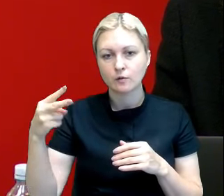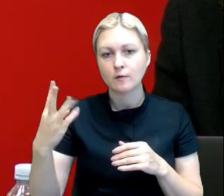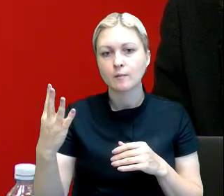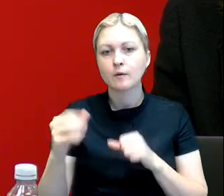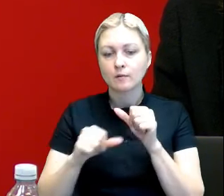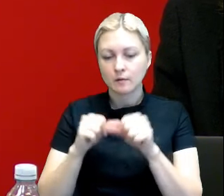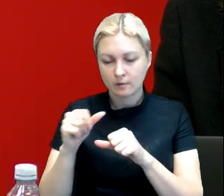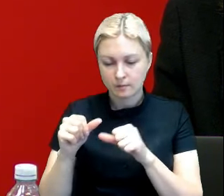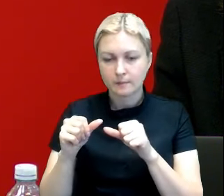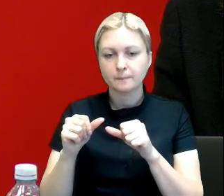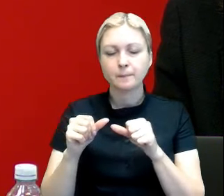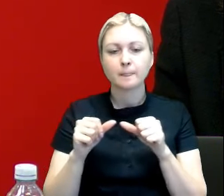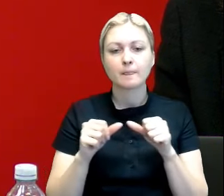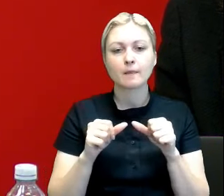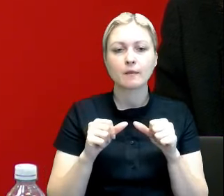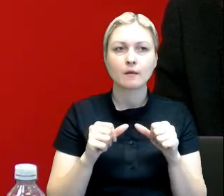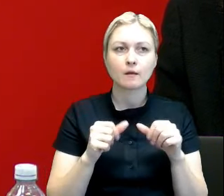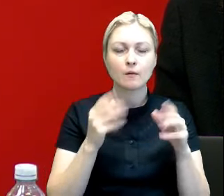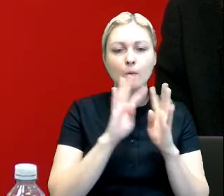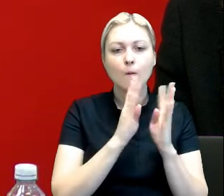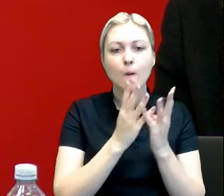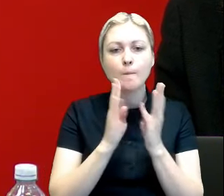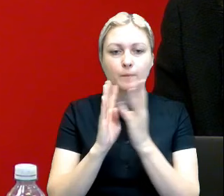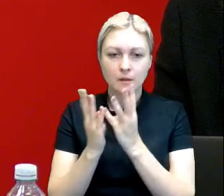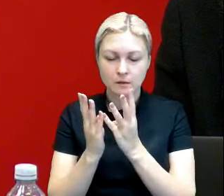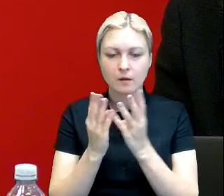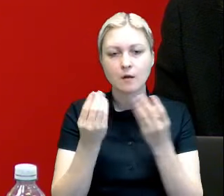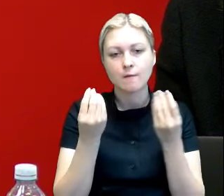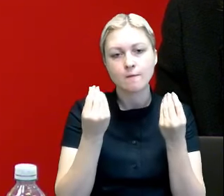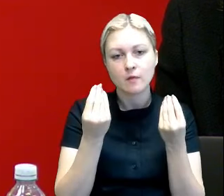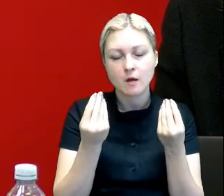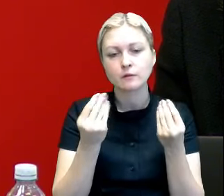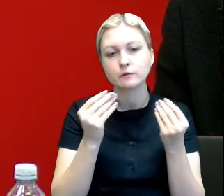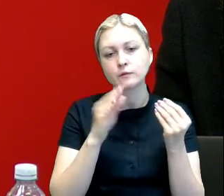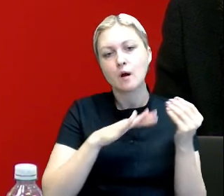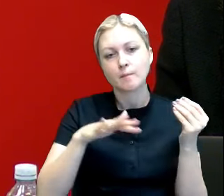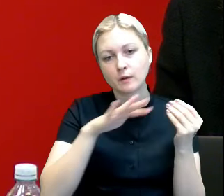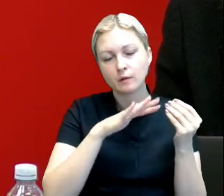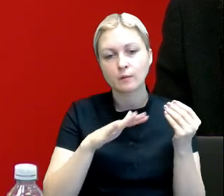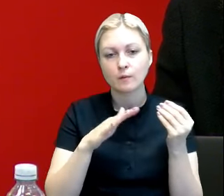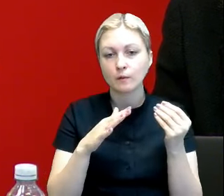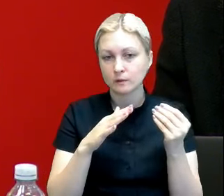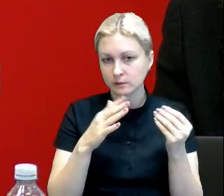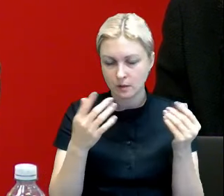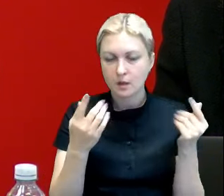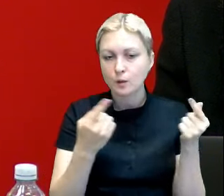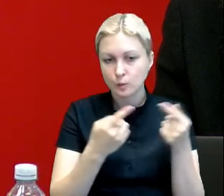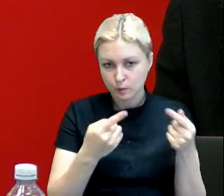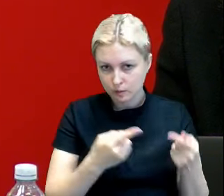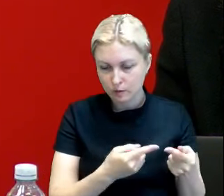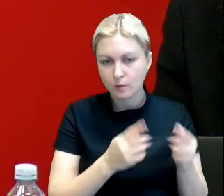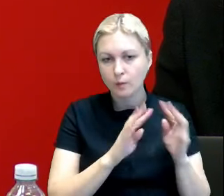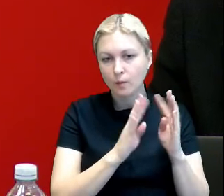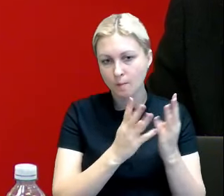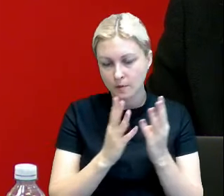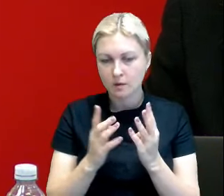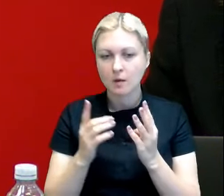ekonomikos miesto ūkio ir aplinkosaugos komitetuose ar būtų klausimų